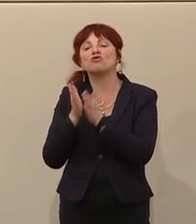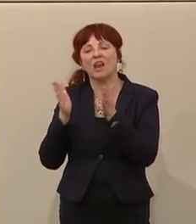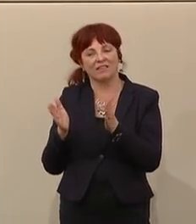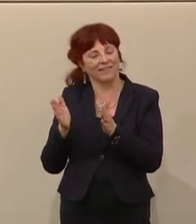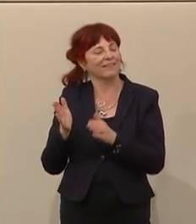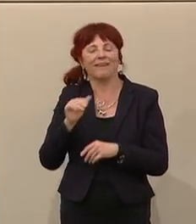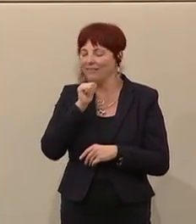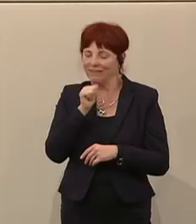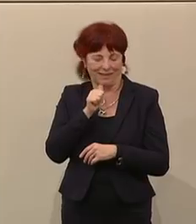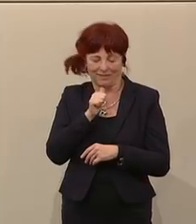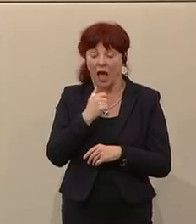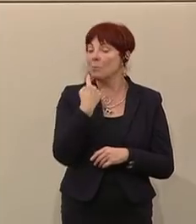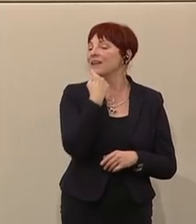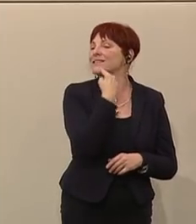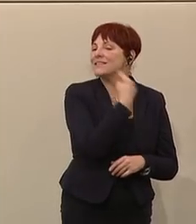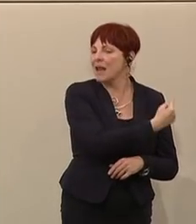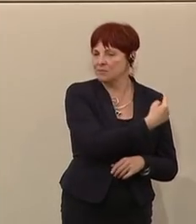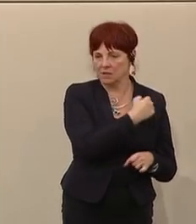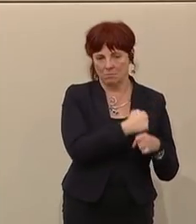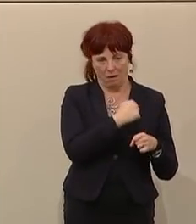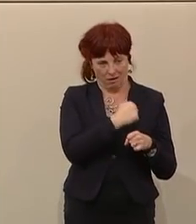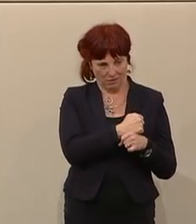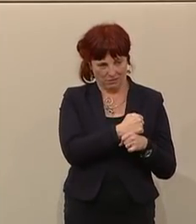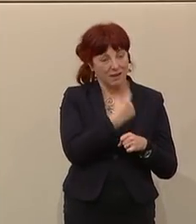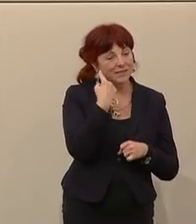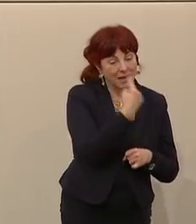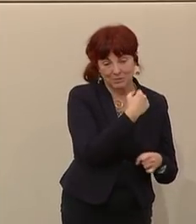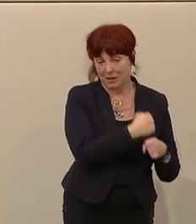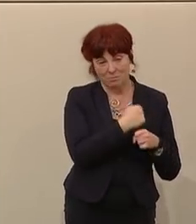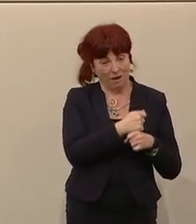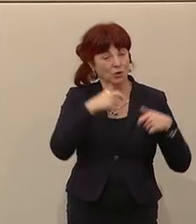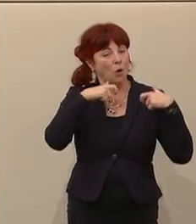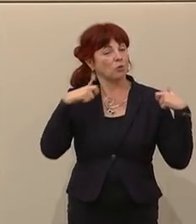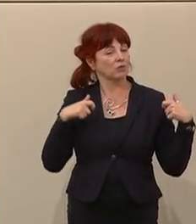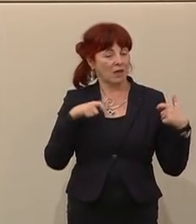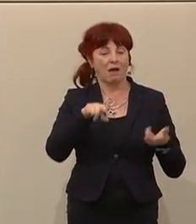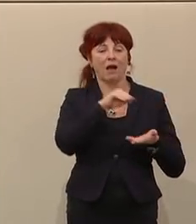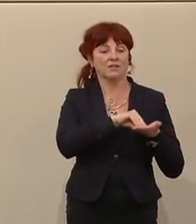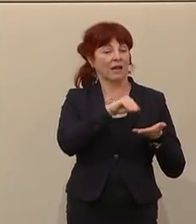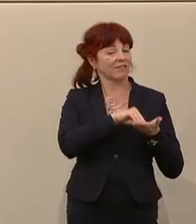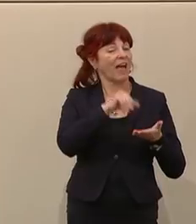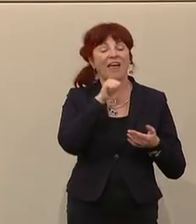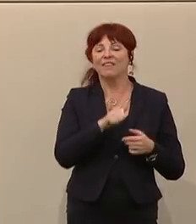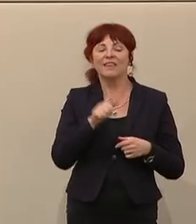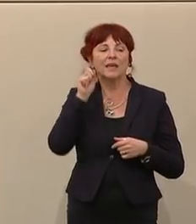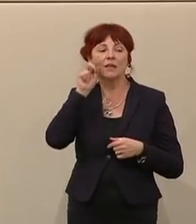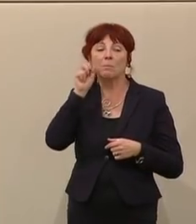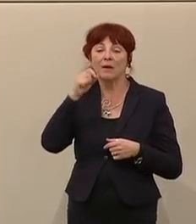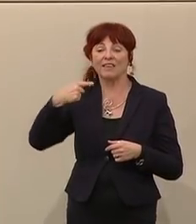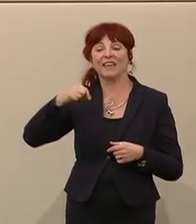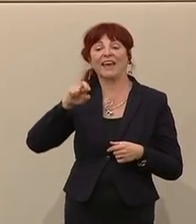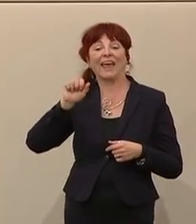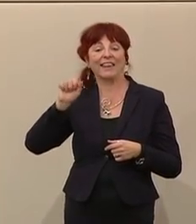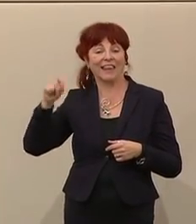von Ihnen und Ihrem Generalsekretär in Gang gesetzt und nicht von Peter Griedling. Deshalb glaube ich, dass